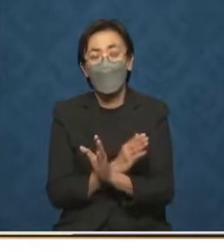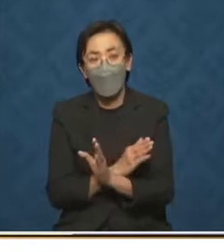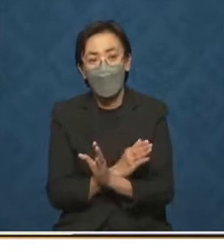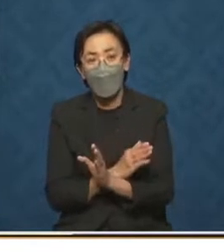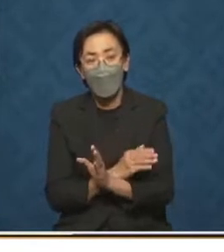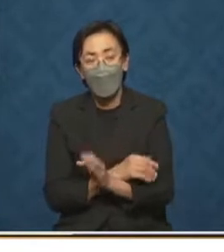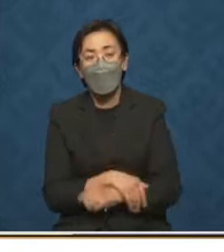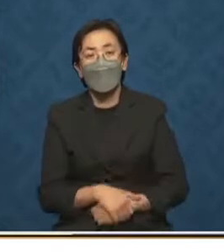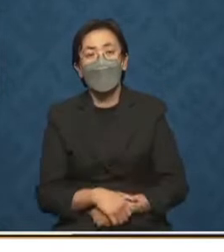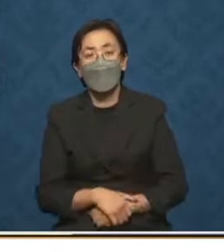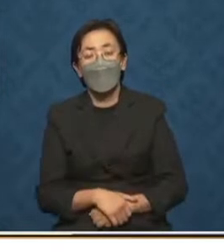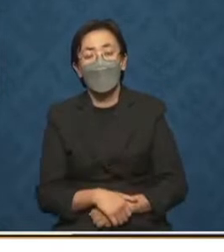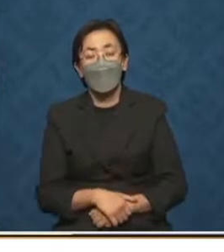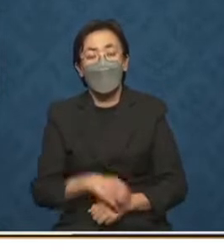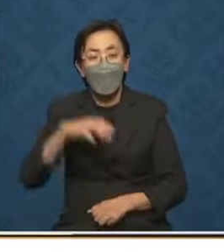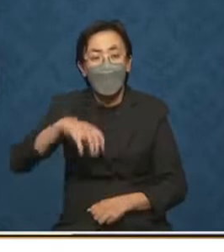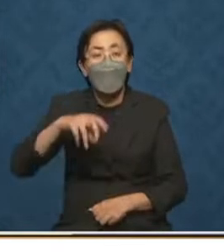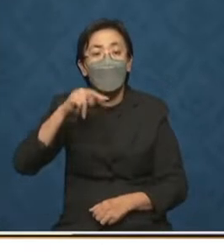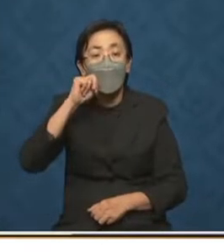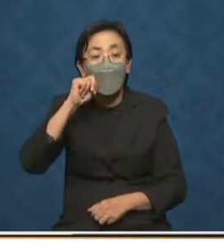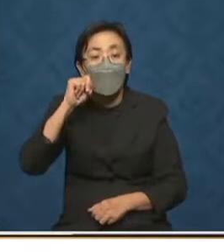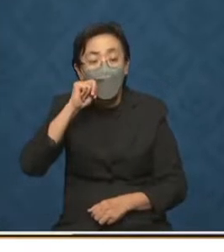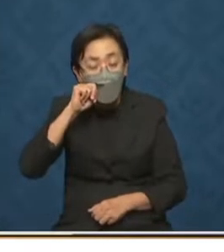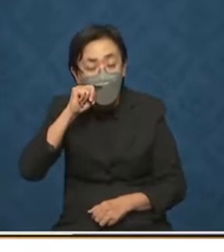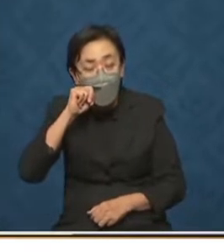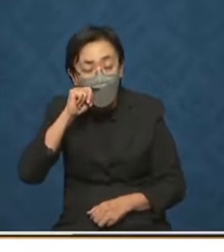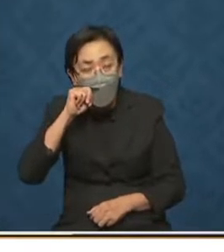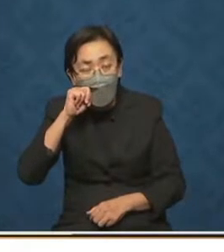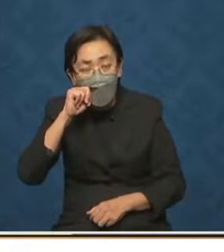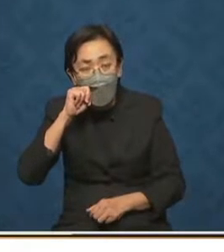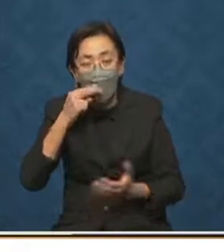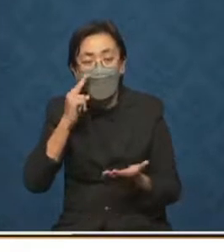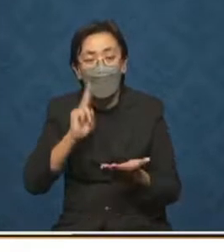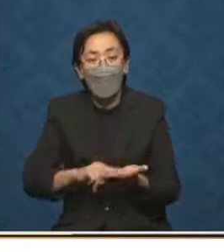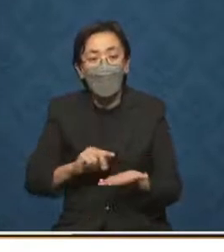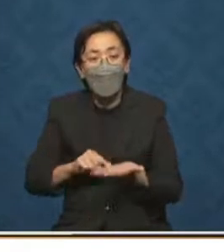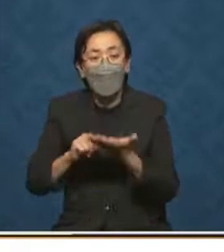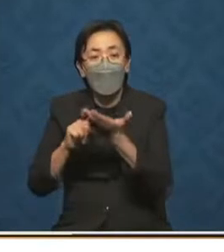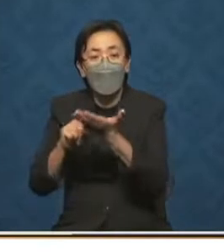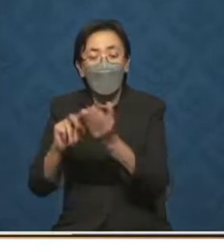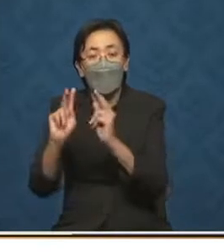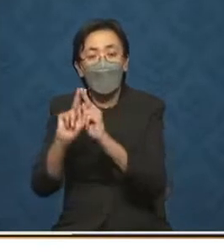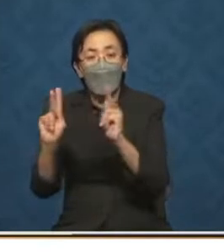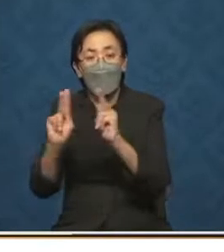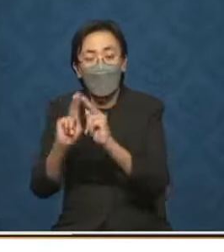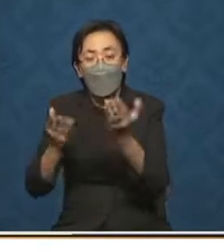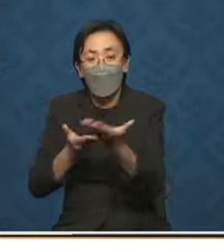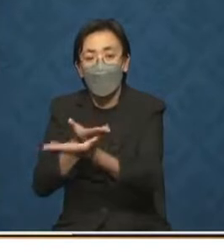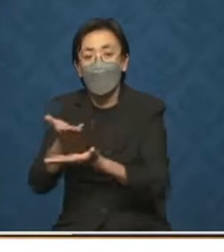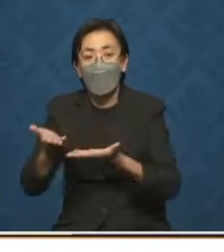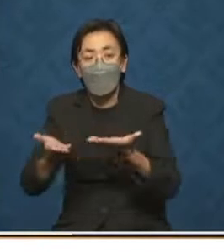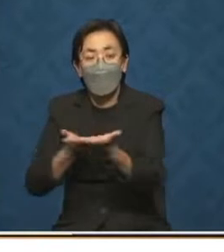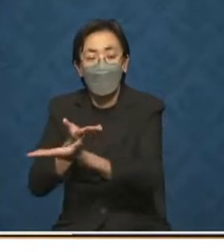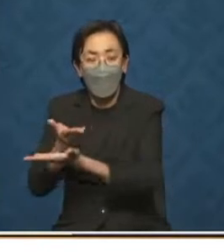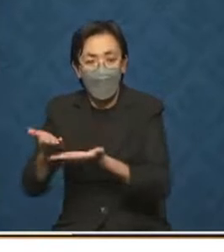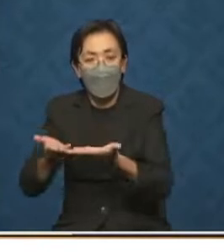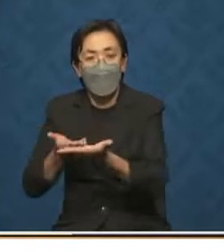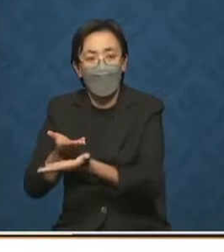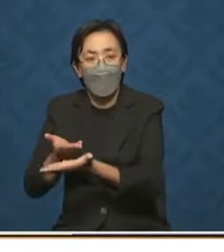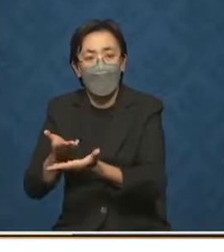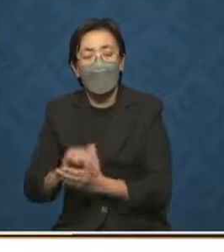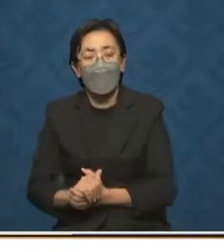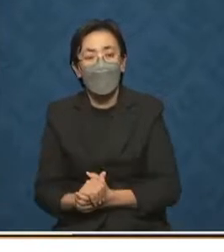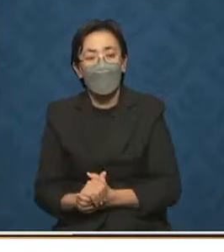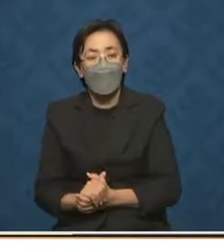การประปาเองเี่ยนะครับได้ทำเรื่องส่งไปให้ทางขนกรรการพิจารณาในส่วนของ